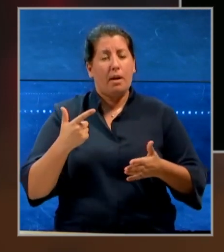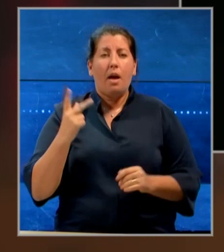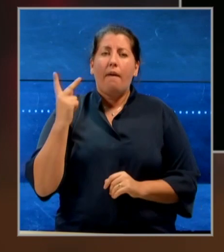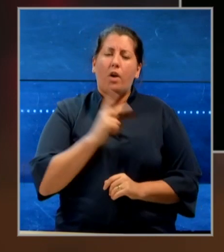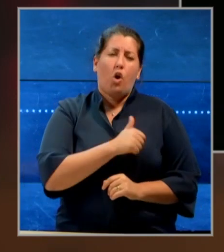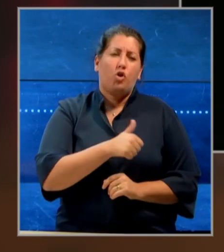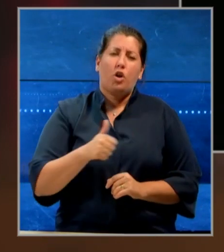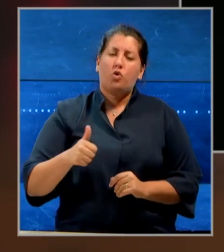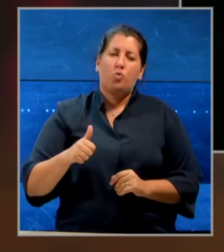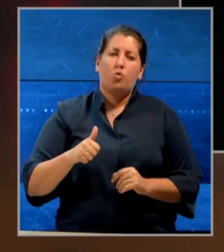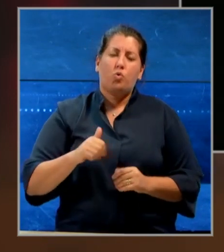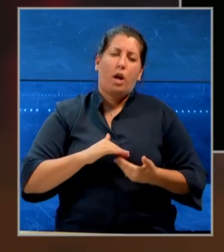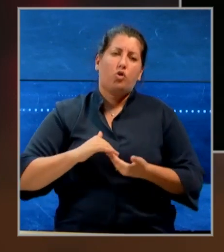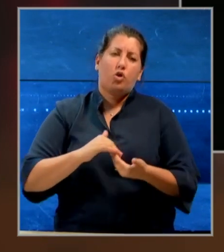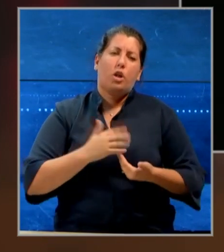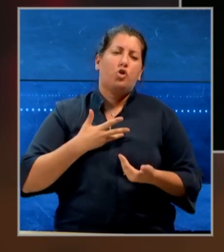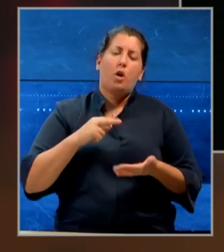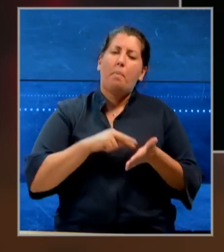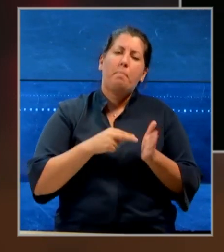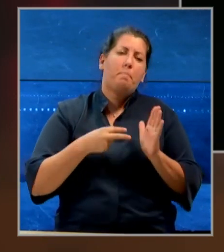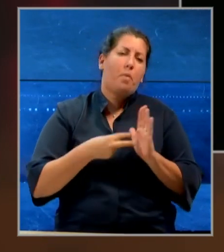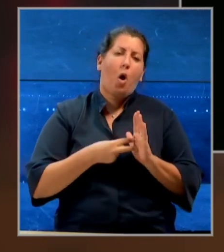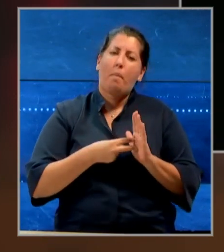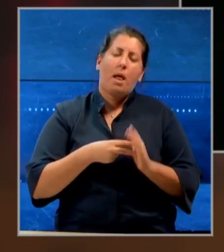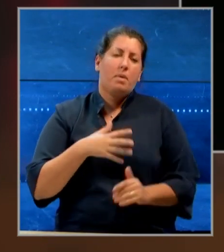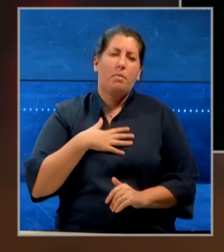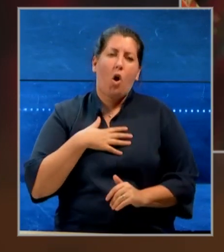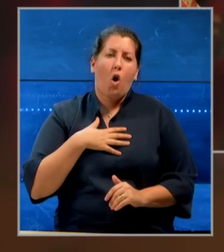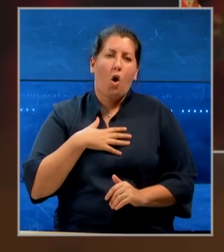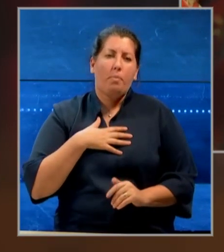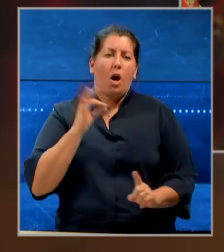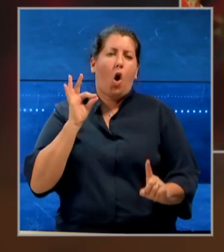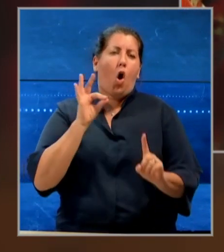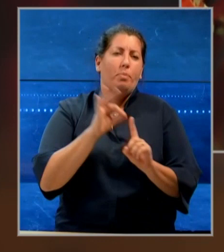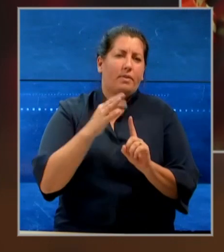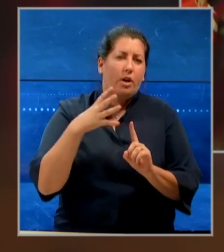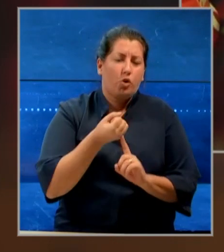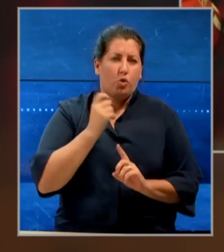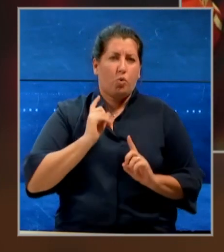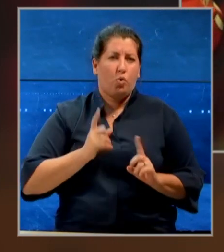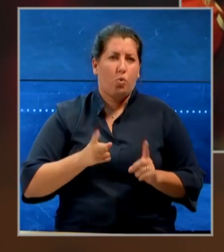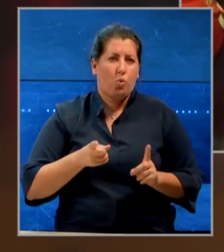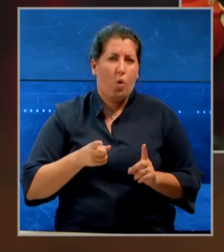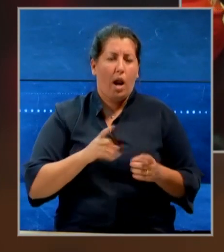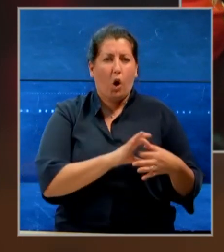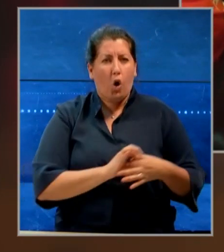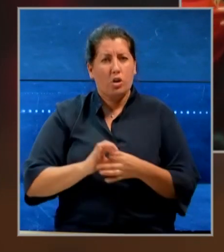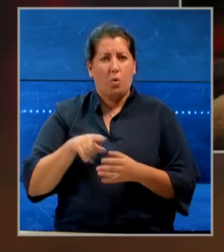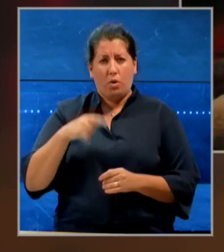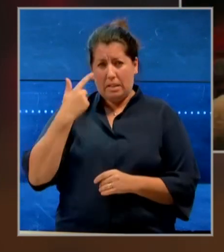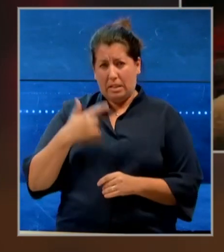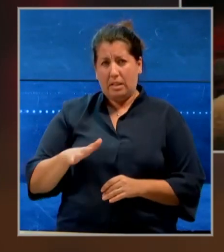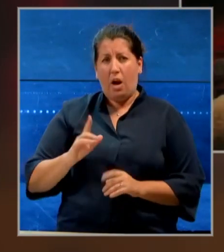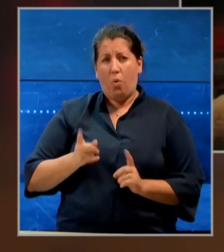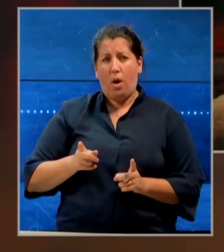la sua problematica, la sua situazione per come poter andare a lavorare, gli obiettivi, che questi frenano anche delle conseguenze che tu ben sai. In carriera i